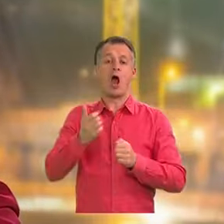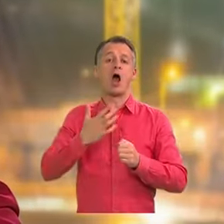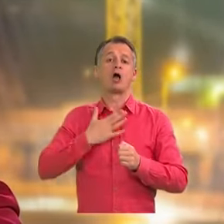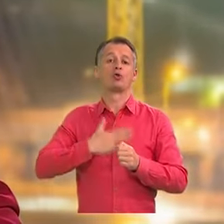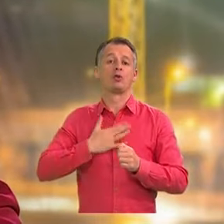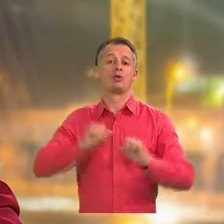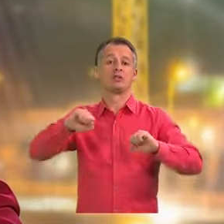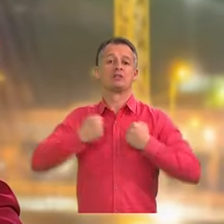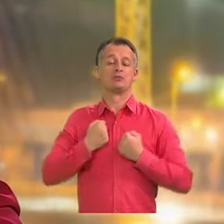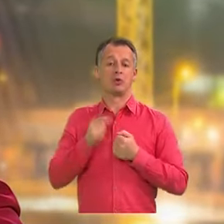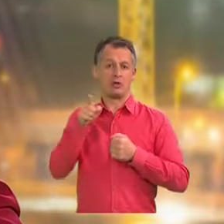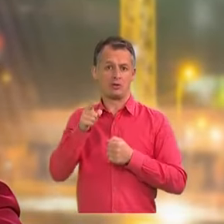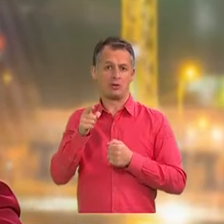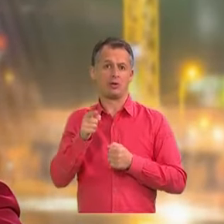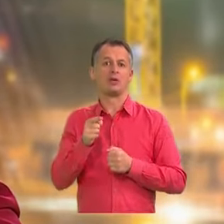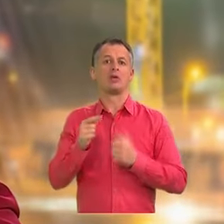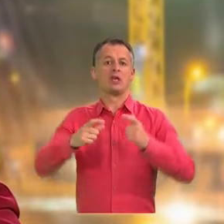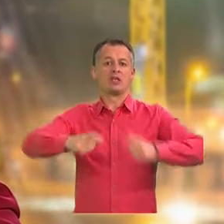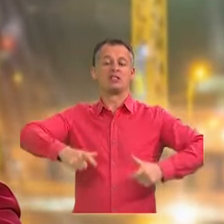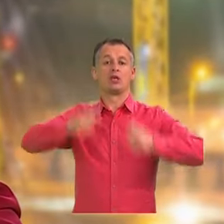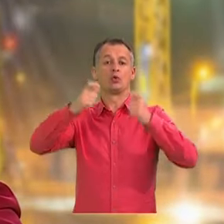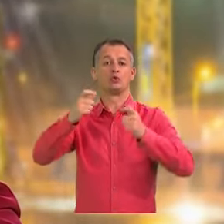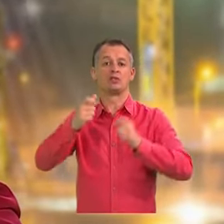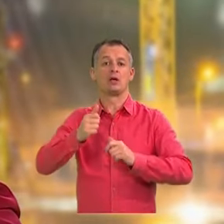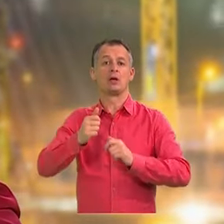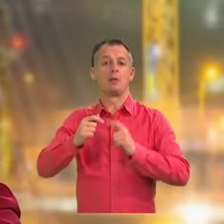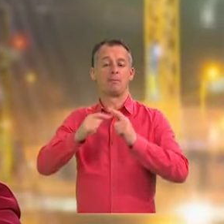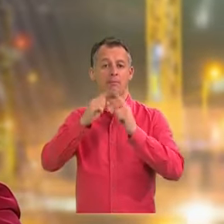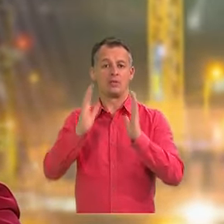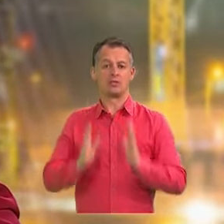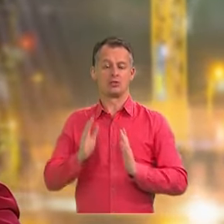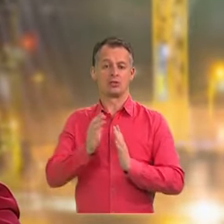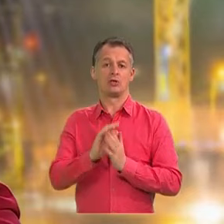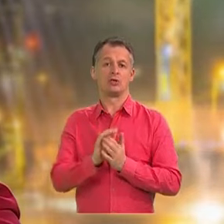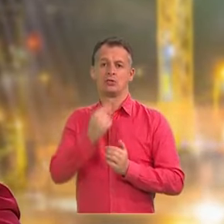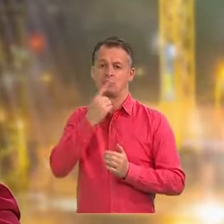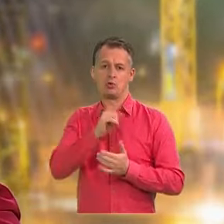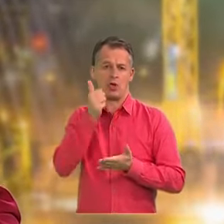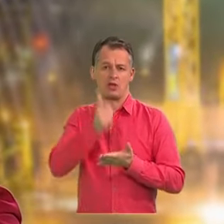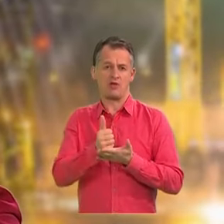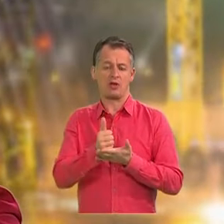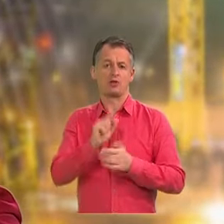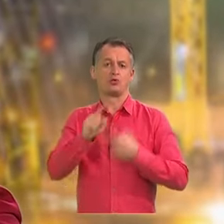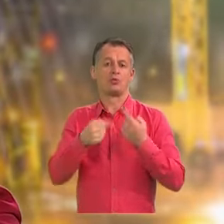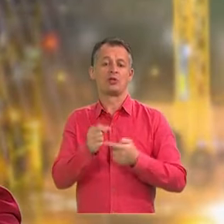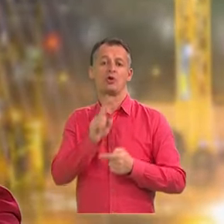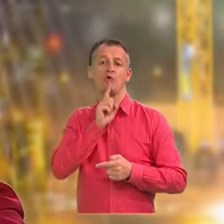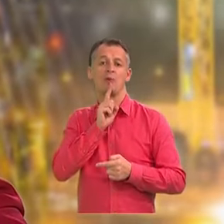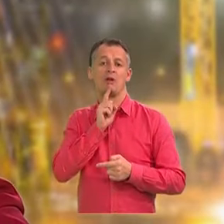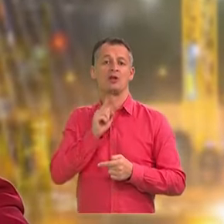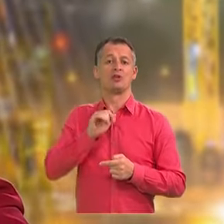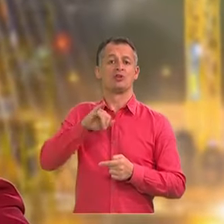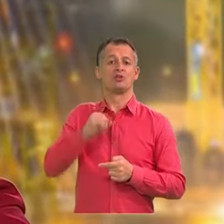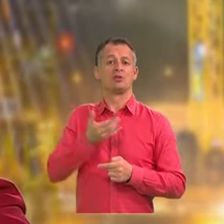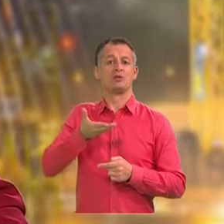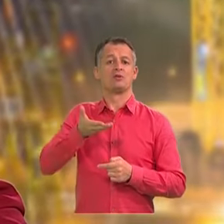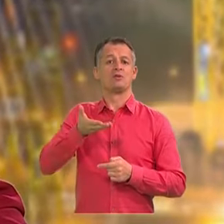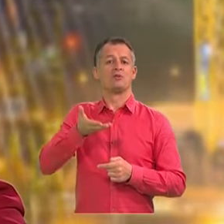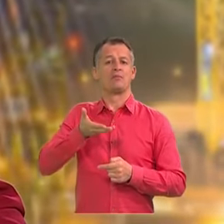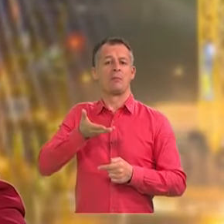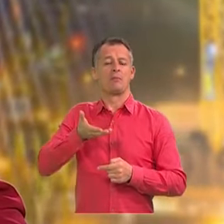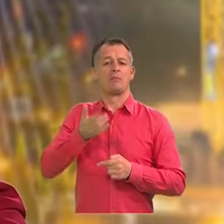Arhiepiscopia Tomisului dezminte acuzațiile și Arhiepiscopia Tulcii a reacționat după ce numele preasfințitului Visarion este pomenit